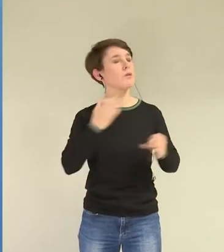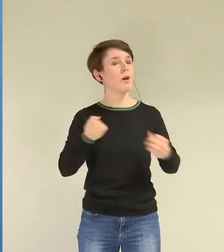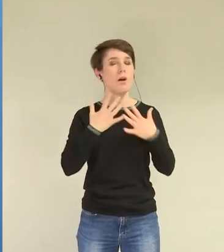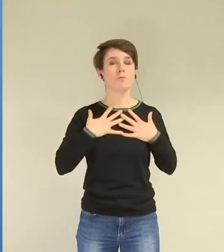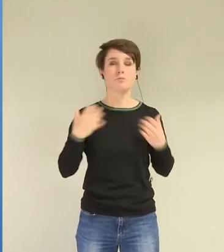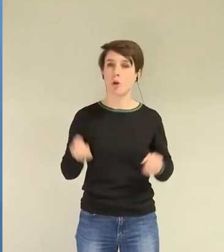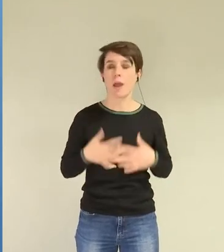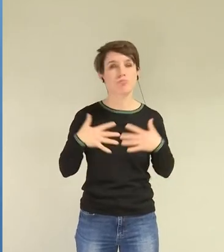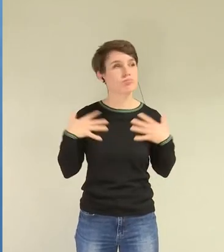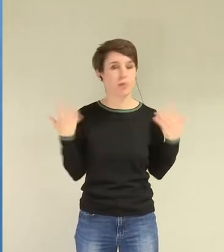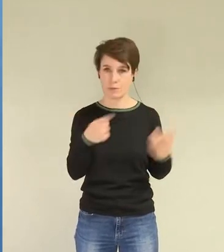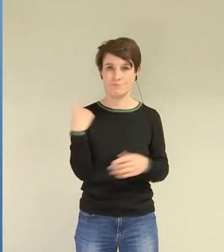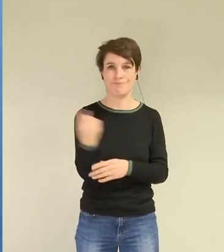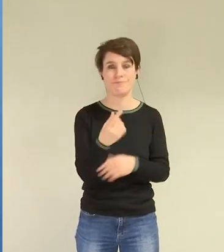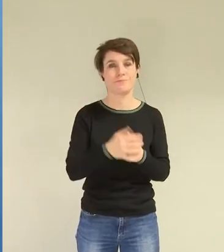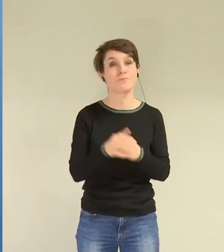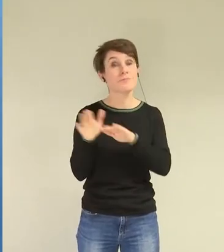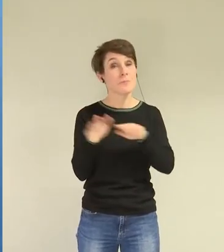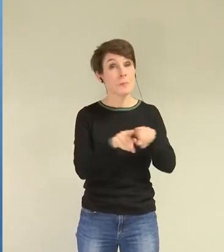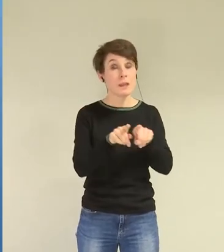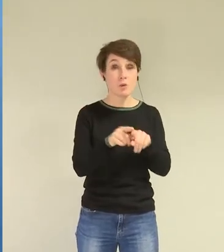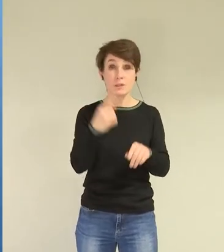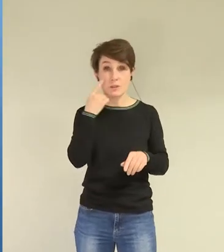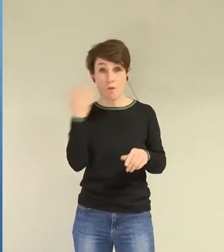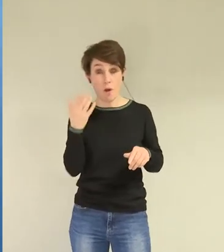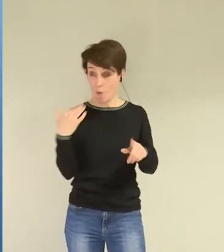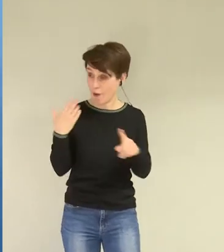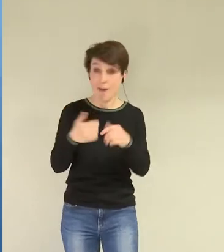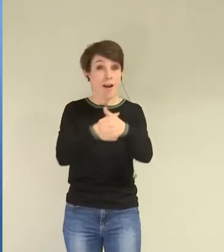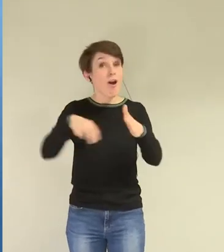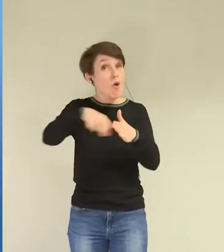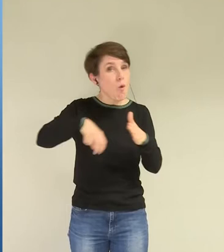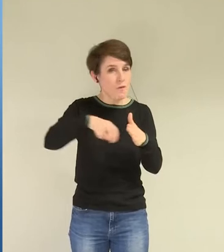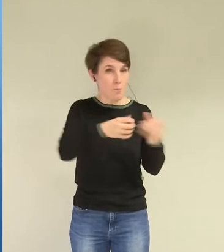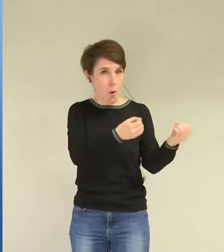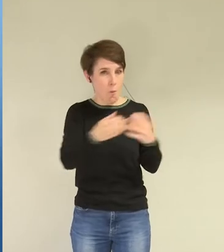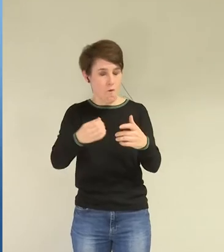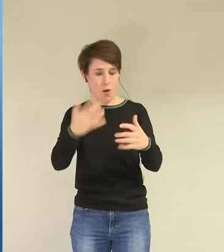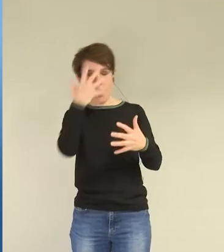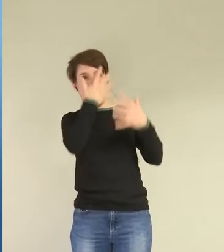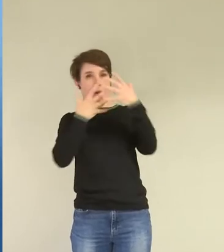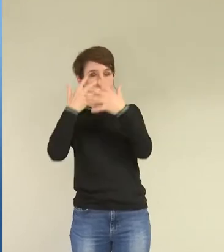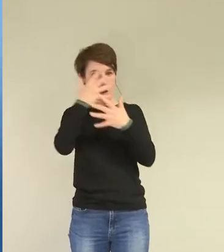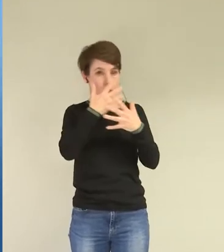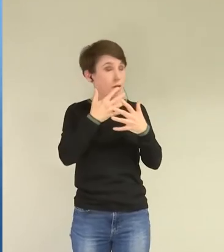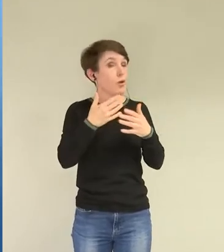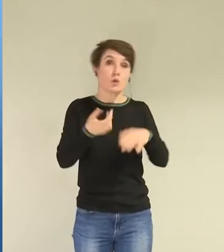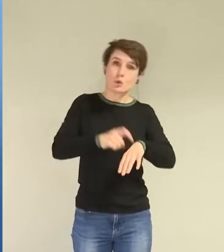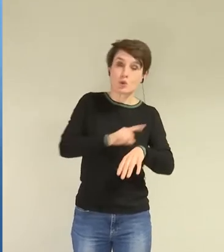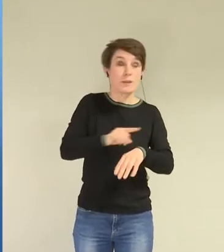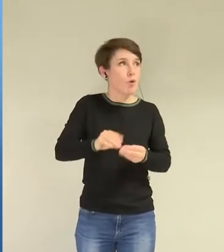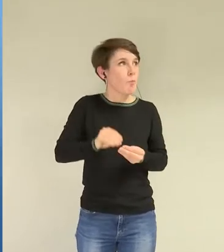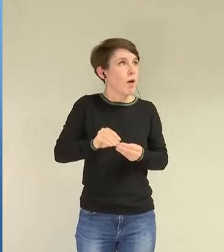urgent aussi de considérer les effets secondaires des mesures de confinement et de restrictions sur la population qu'ils agissent parfois de manière cumulative